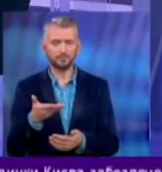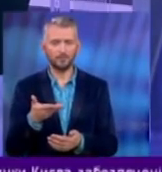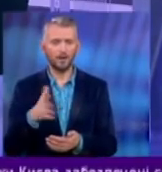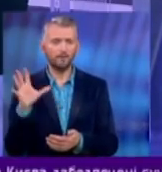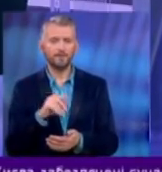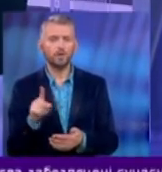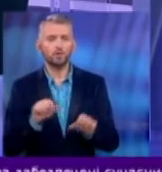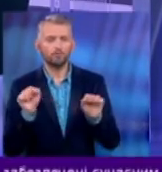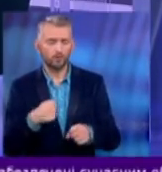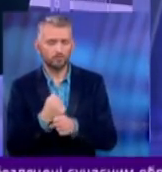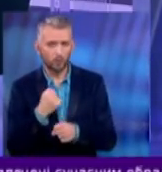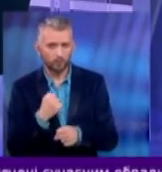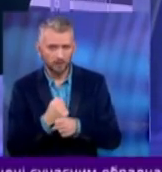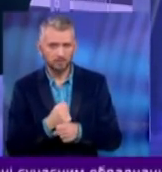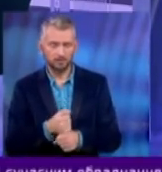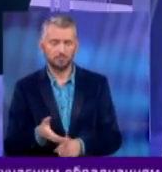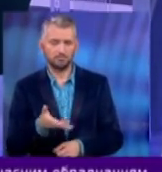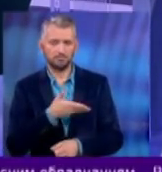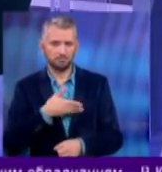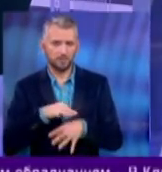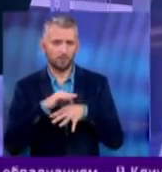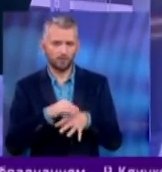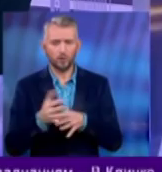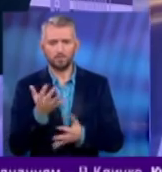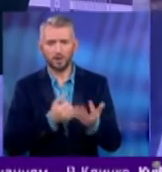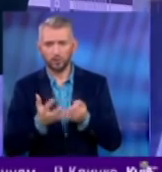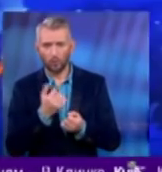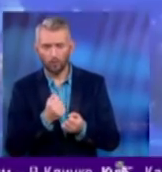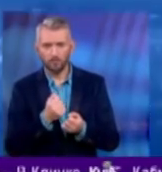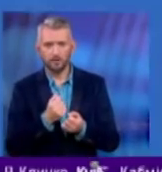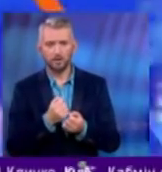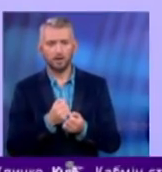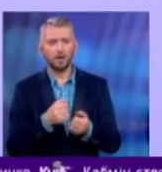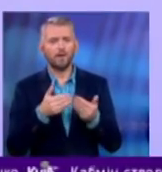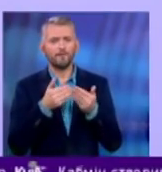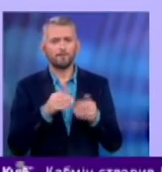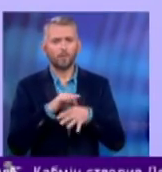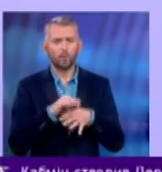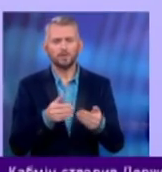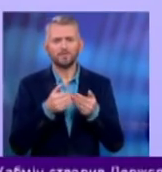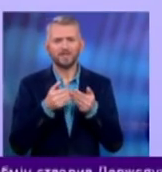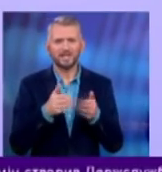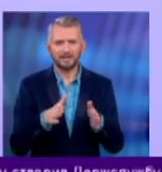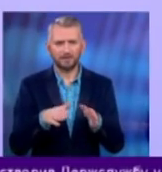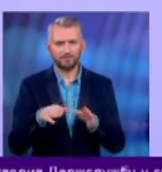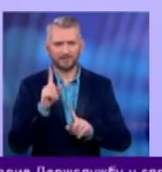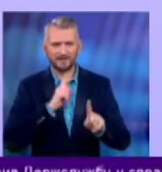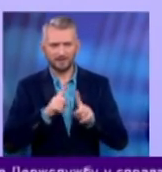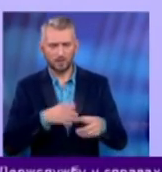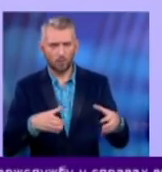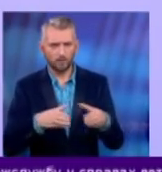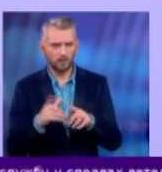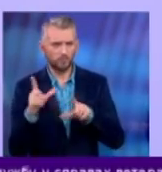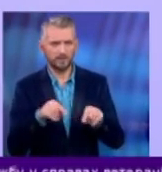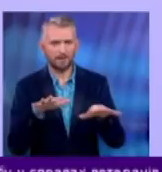все, що можемо робити, да? Ми проводимо прийоми, проводимо відкриті засідання комітету з виїздом на місце вже